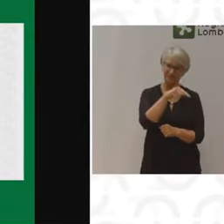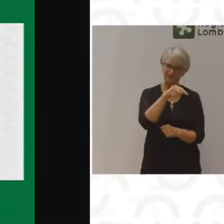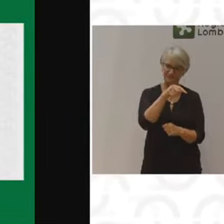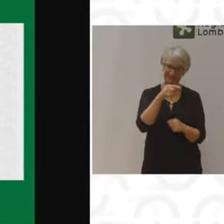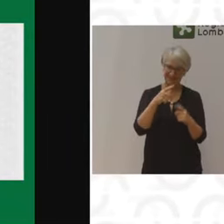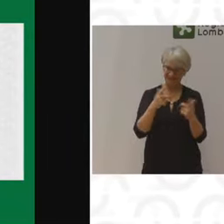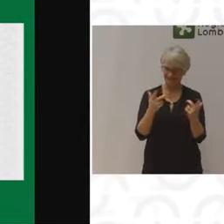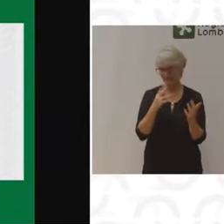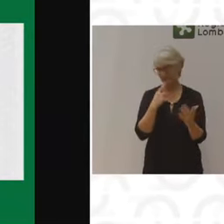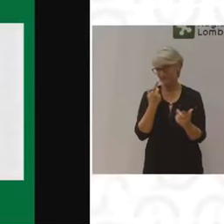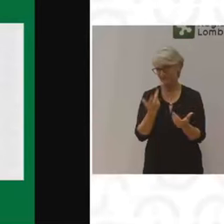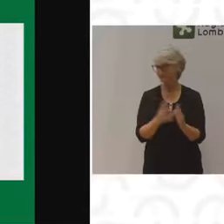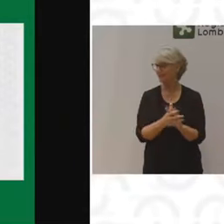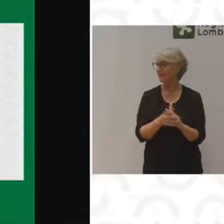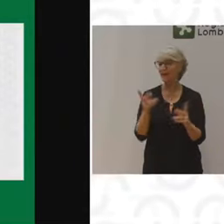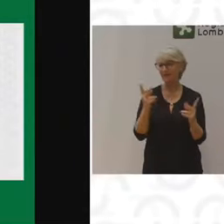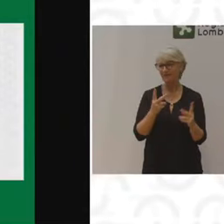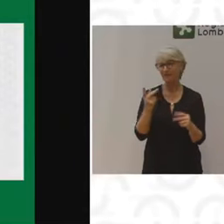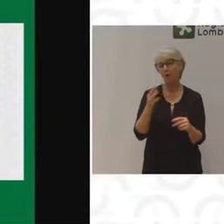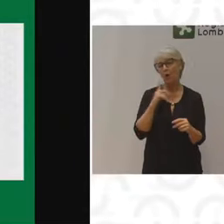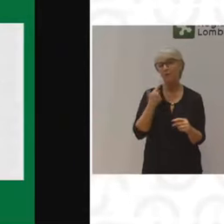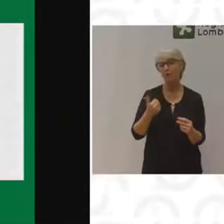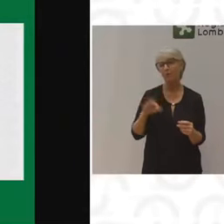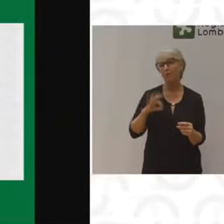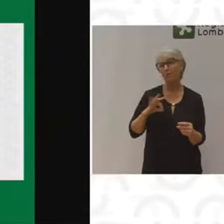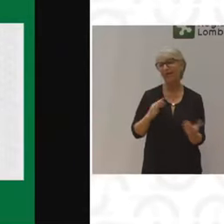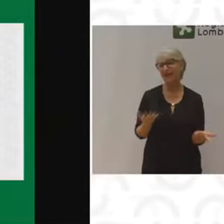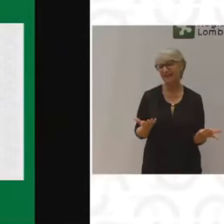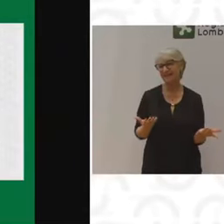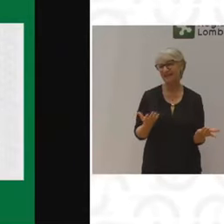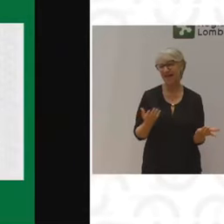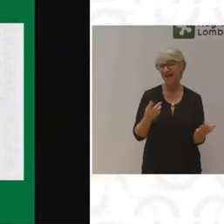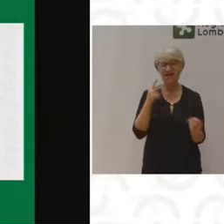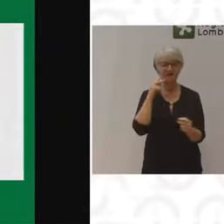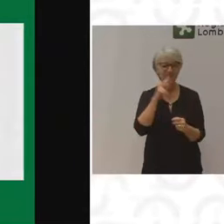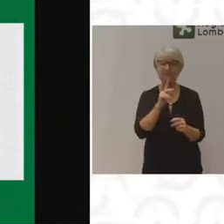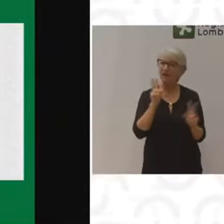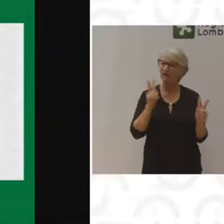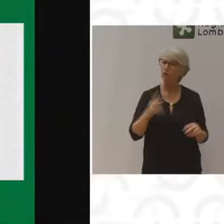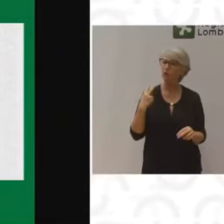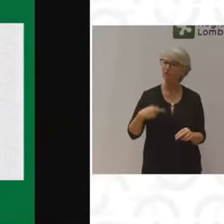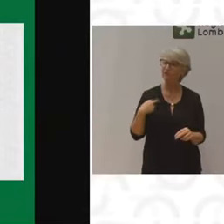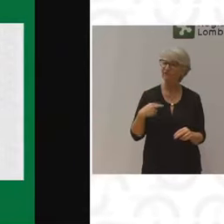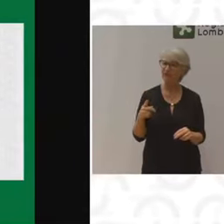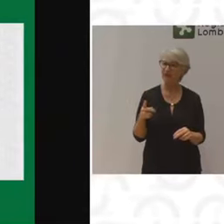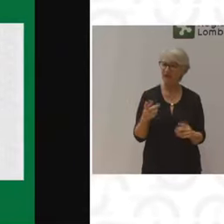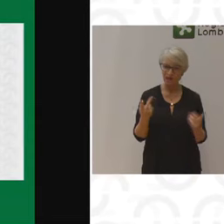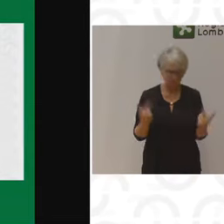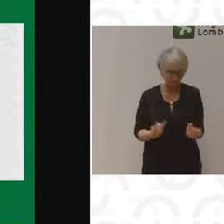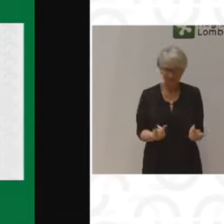merita. Davvero merita. Merita perché è vita vissuta.